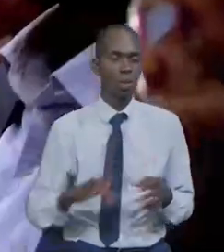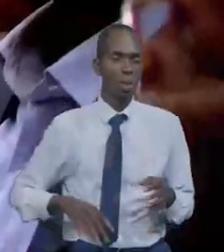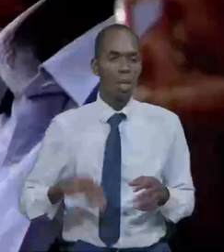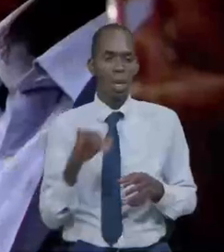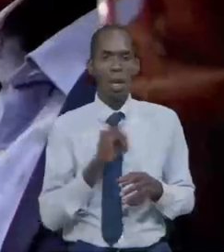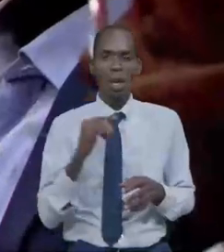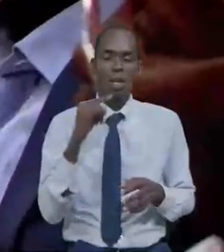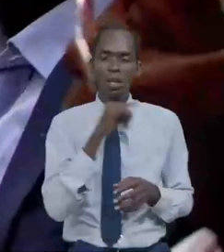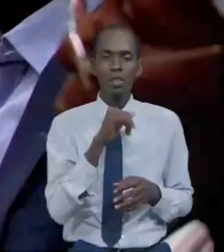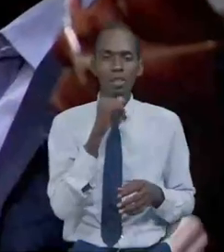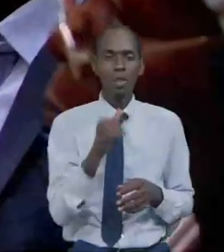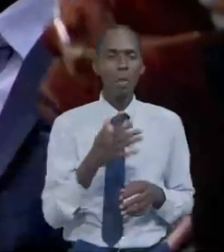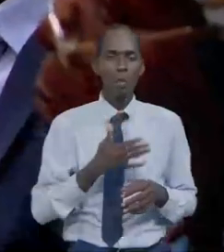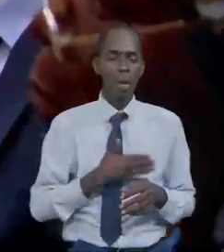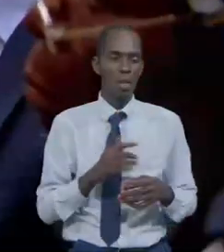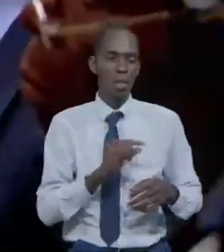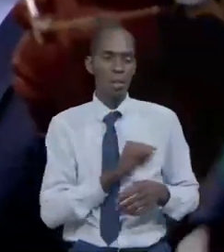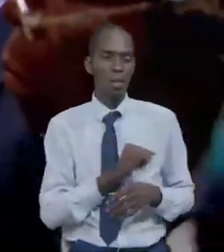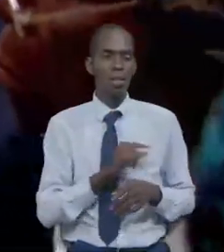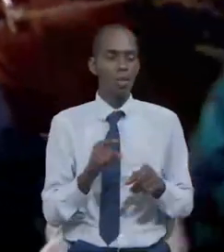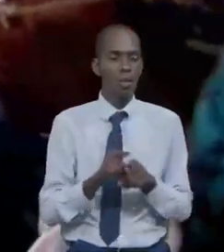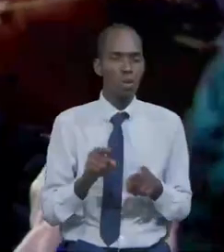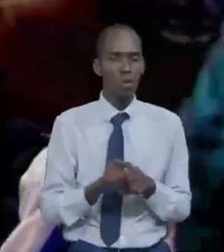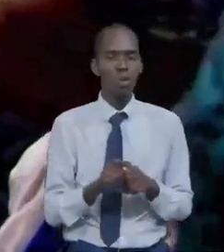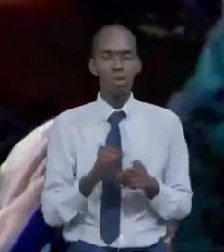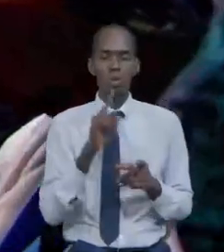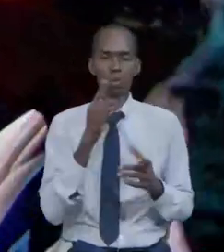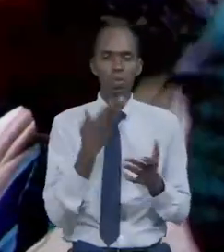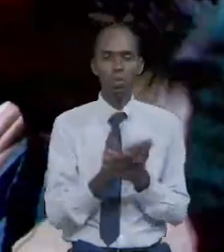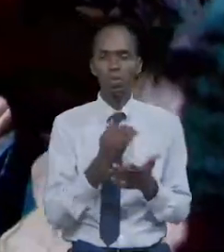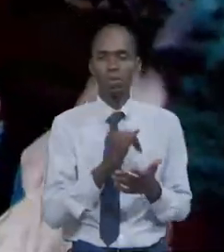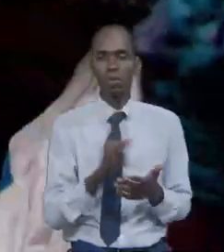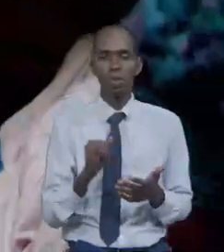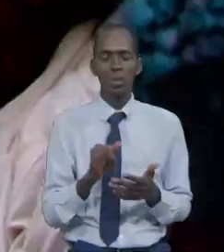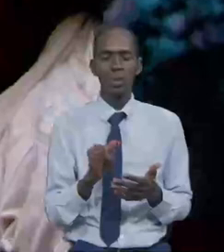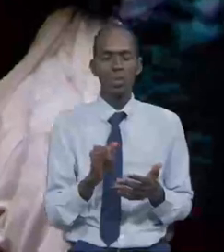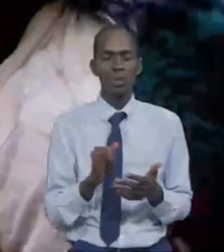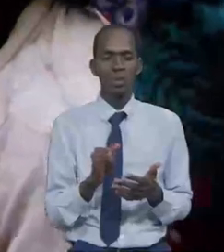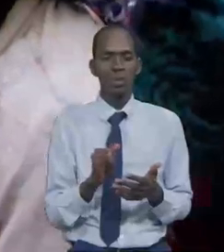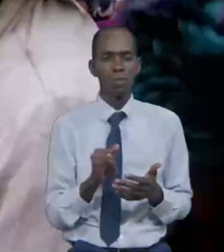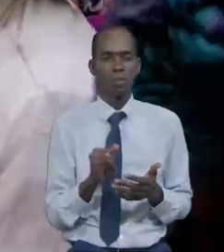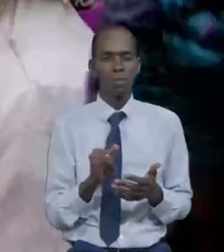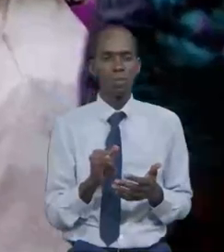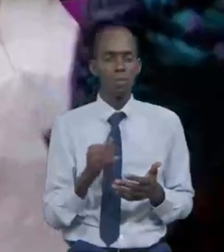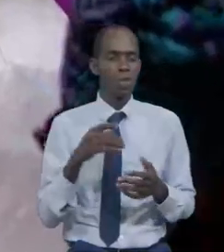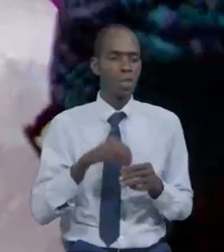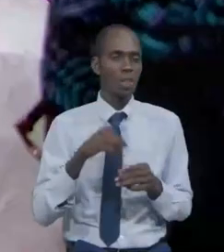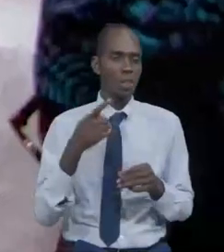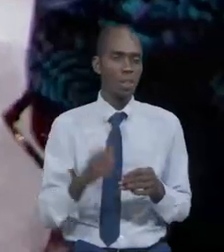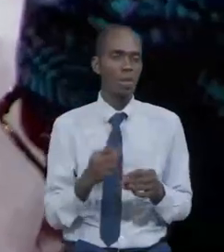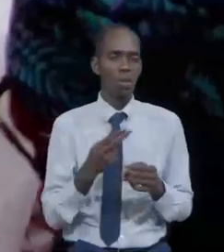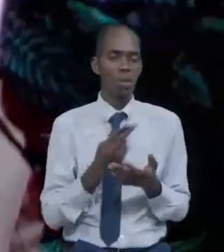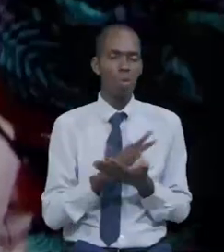point. Ma conscience m'en rend témoignage par le Saint-Esprit. Je